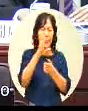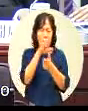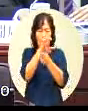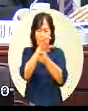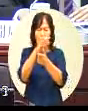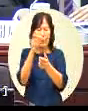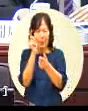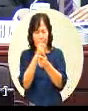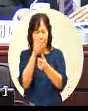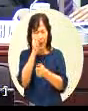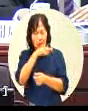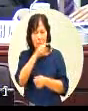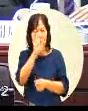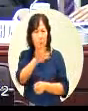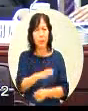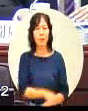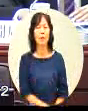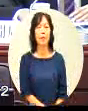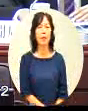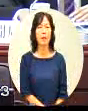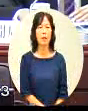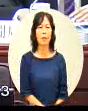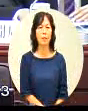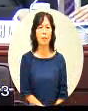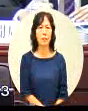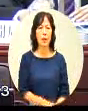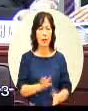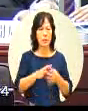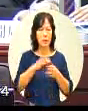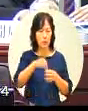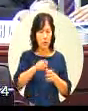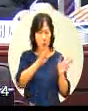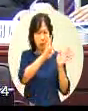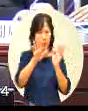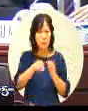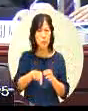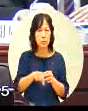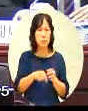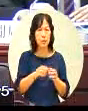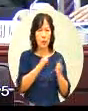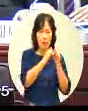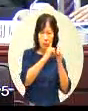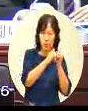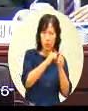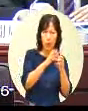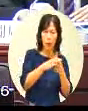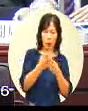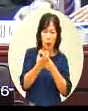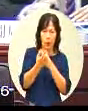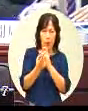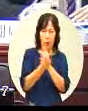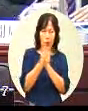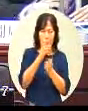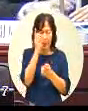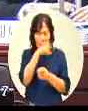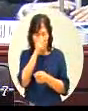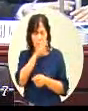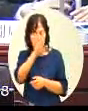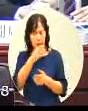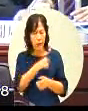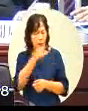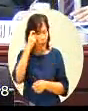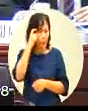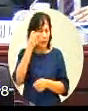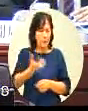辱，我们在登革热今天登革热的疫情，市民也是对我们有所批评不谅